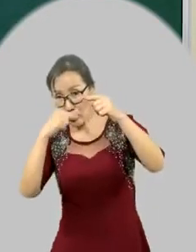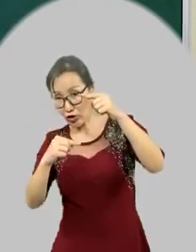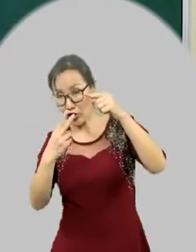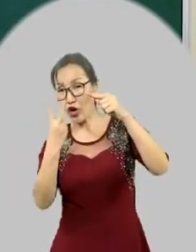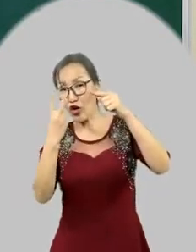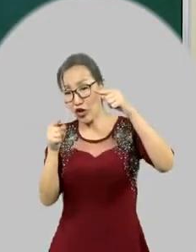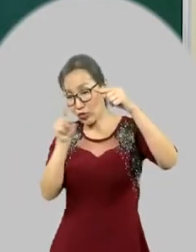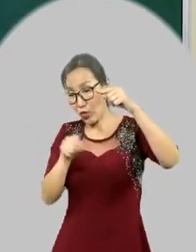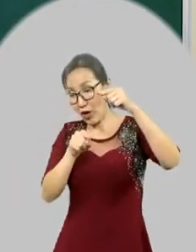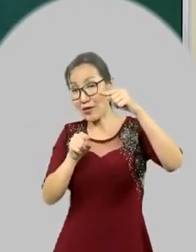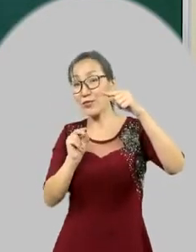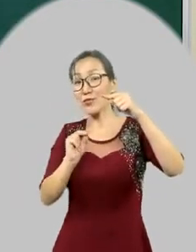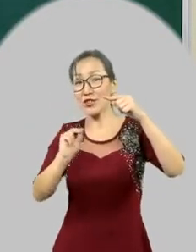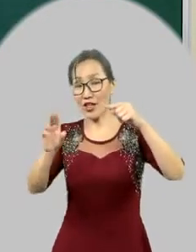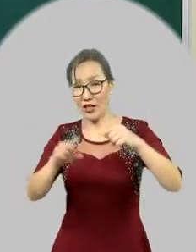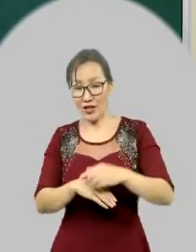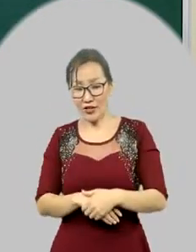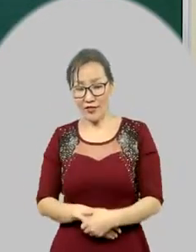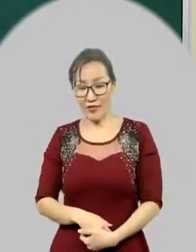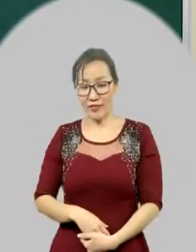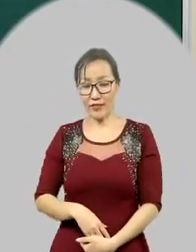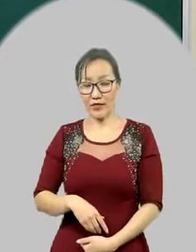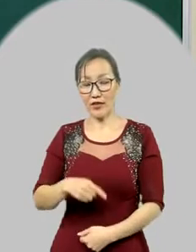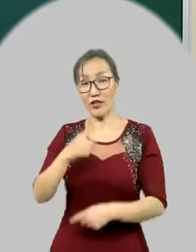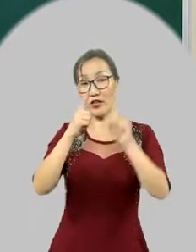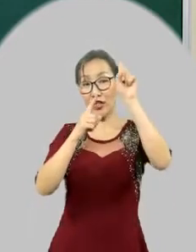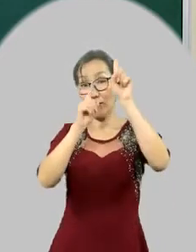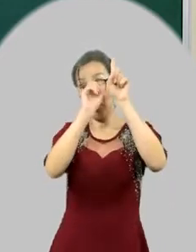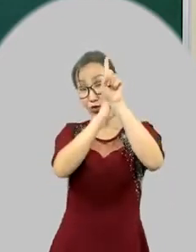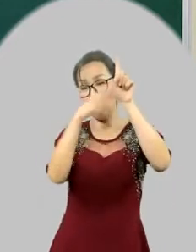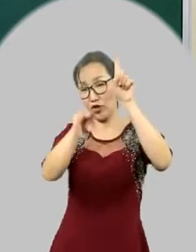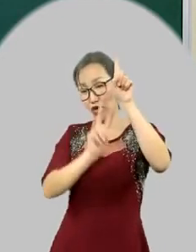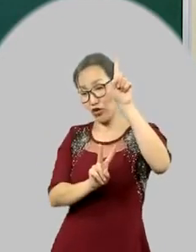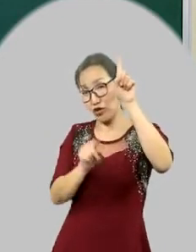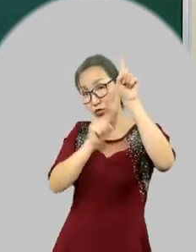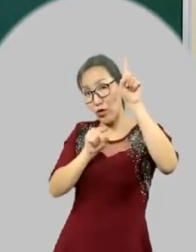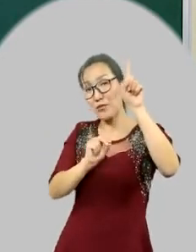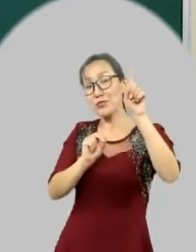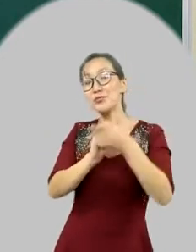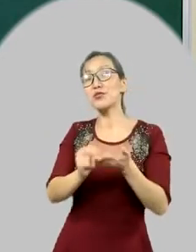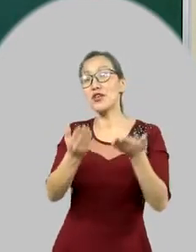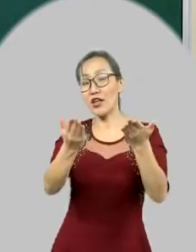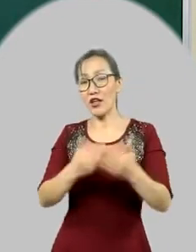2 гэдэг дугаараа тавина. Тэгэхээр нэгийн тооноос доош 2 нүдний доор 2 гэсэн дугаарыг тавих нь шүү.